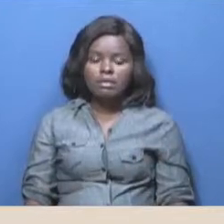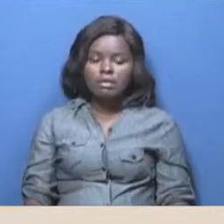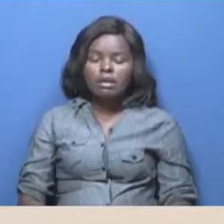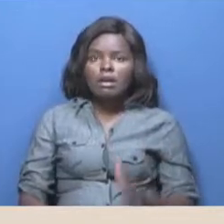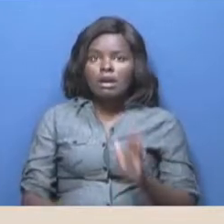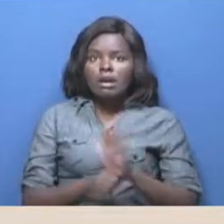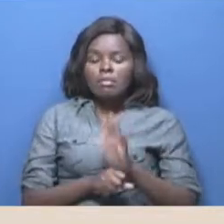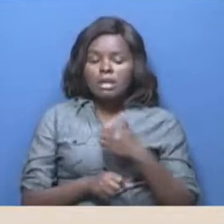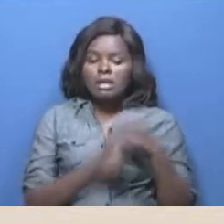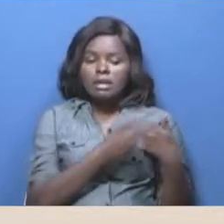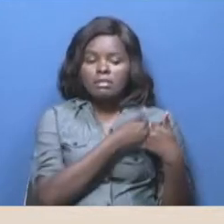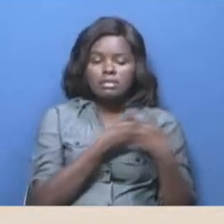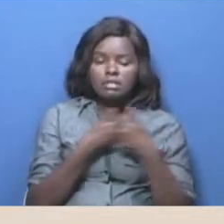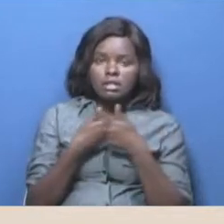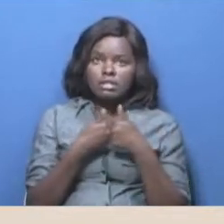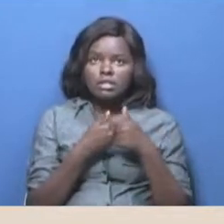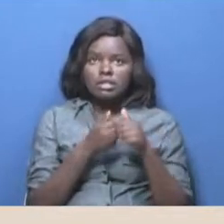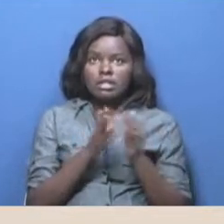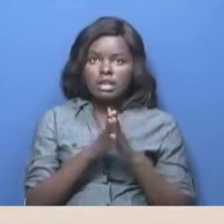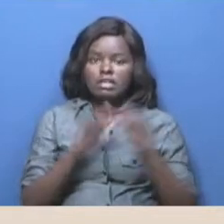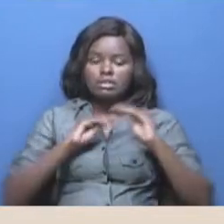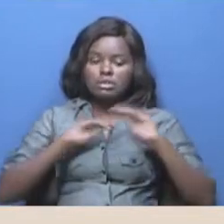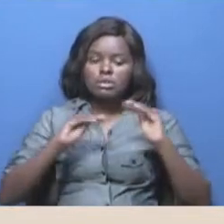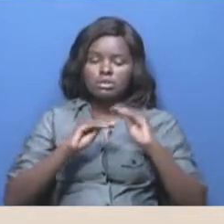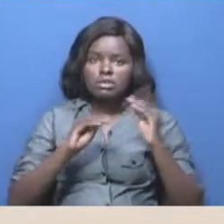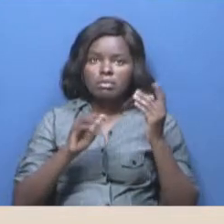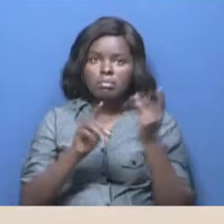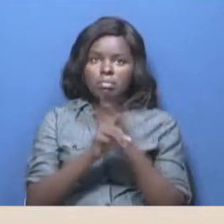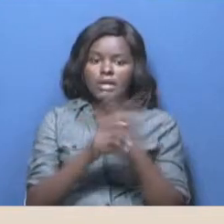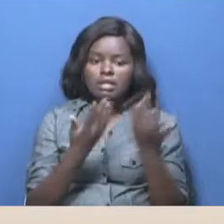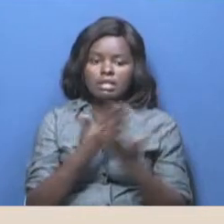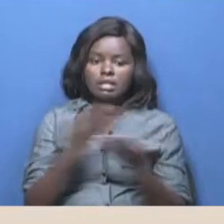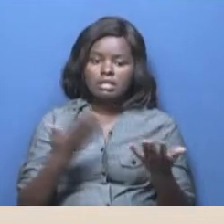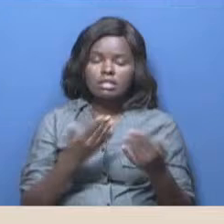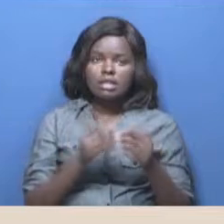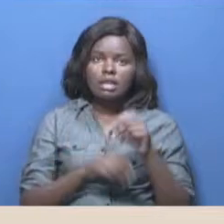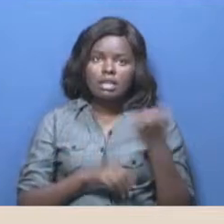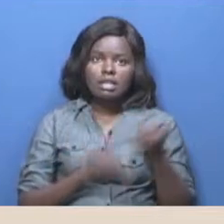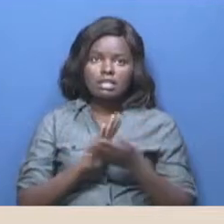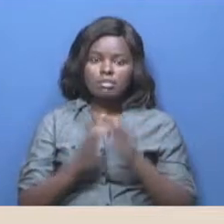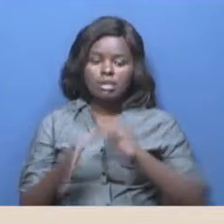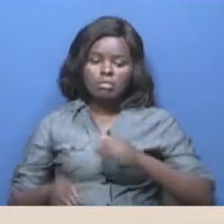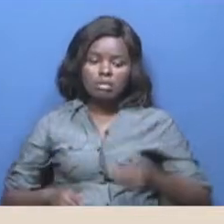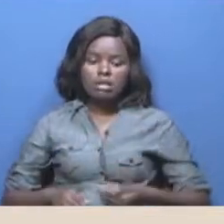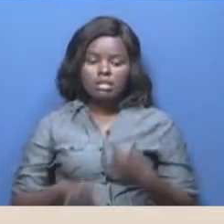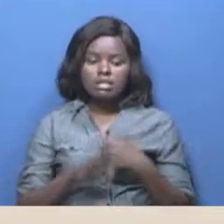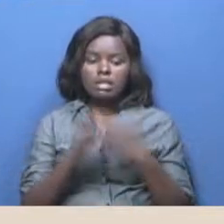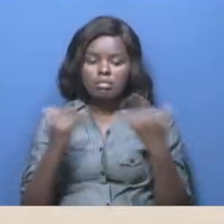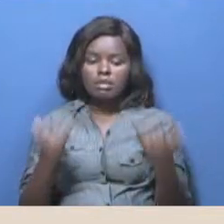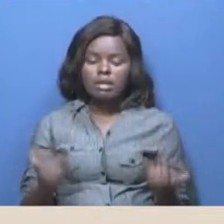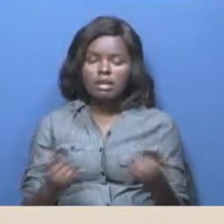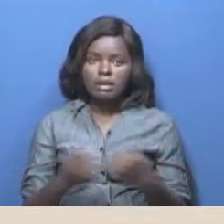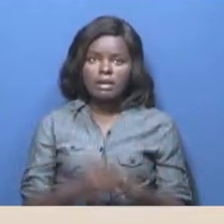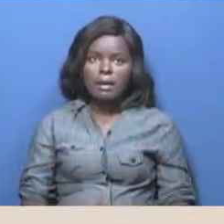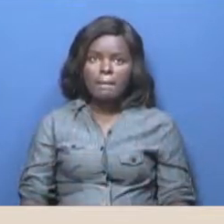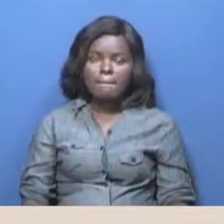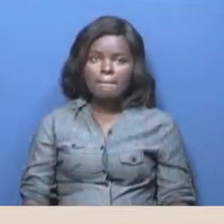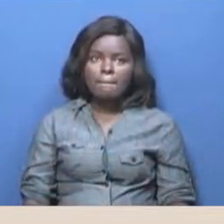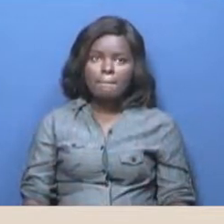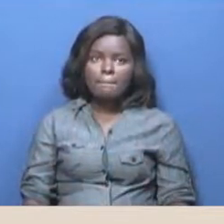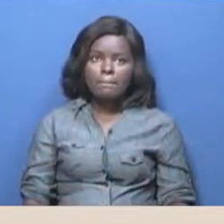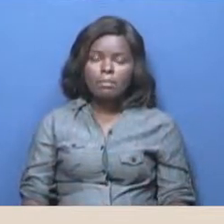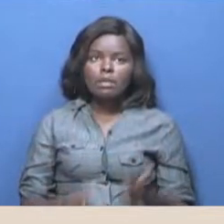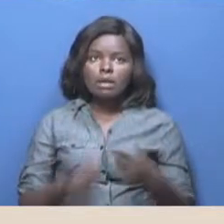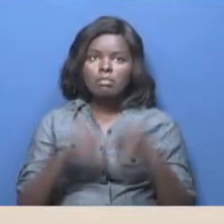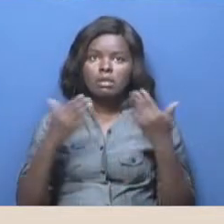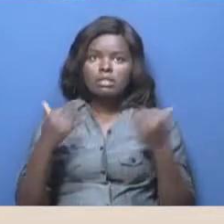makĩgwa mogwati-inĩ ma kũrutwo morutani moru, na arĩa angĩ makahirwo mahu marĩ na ũkũrũ wa thĩ wa mĩaka 18, no